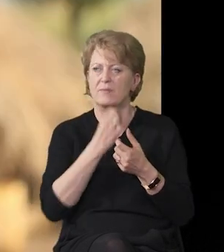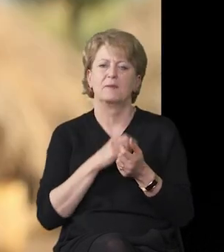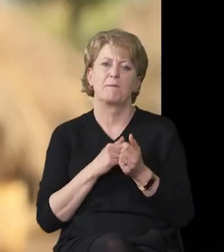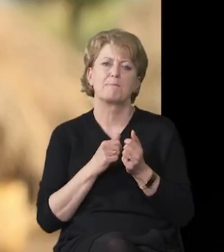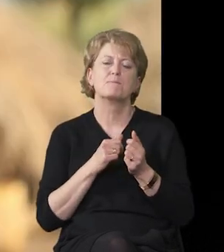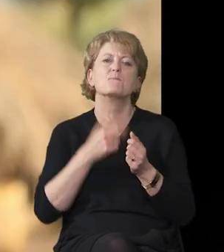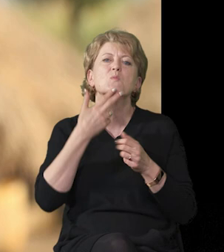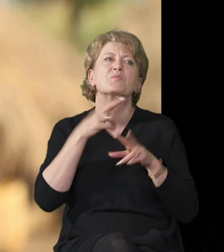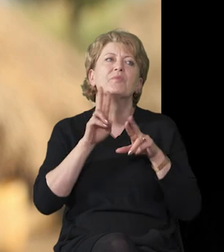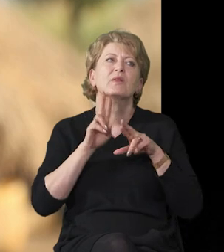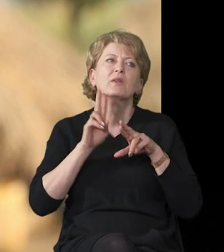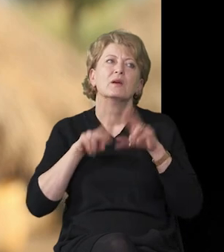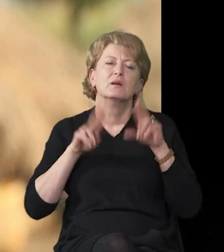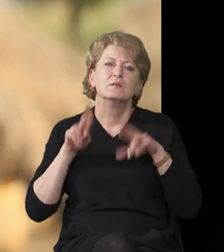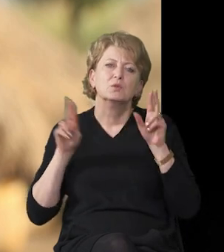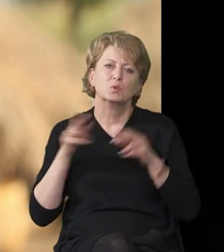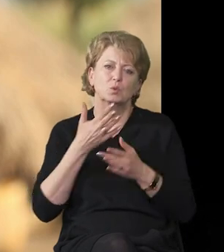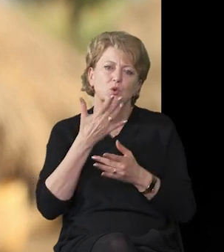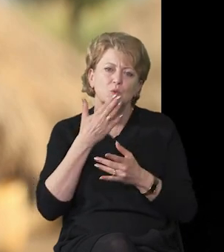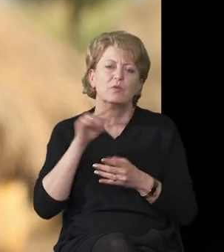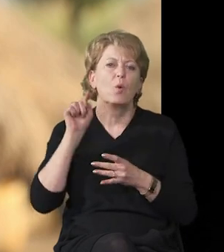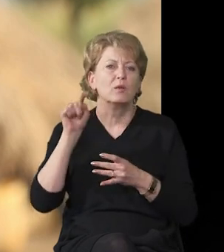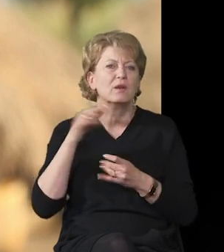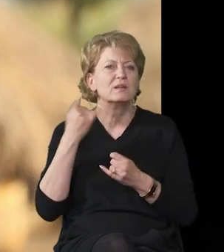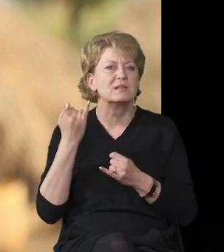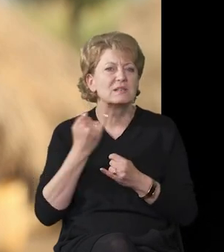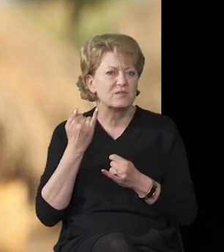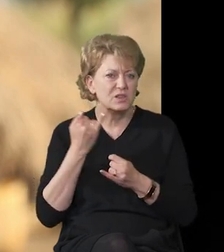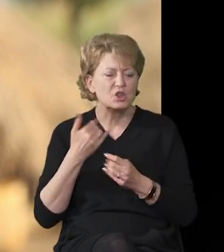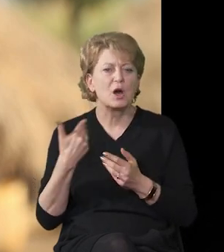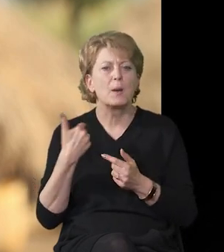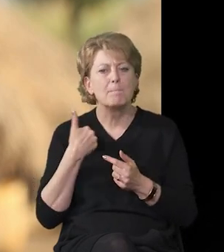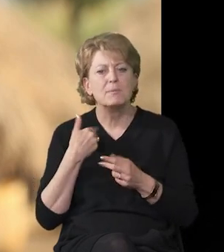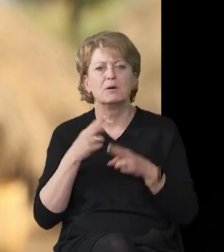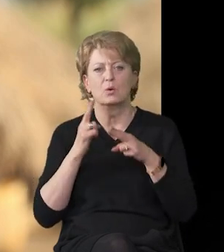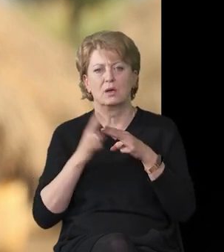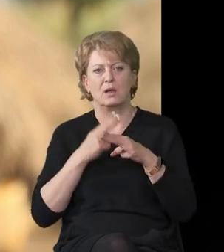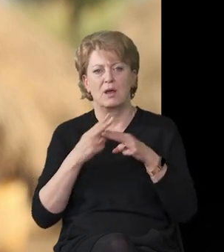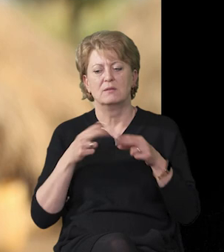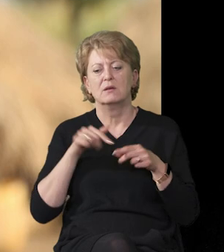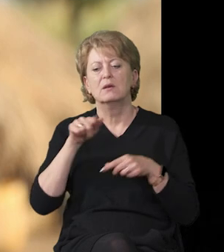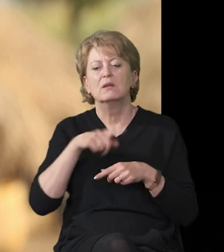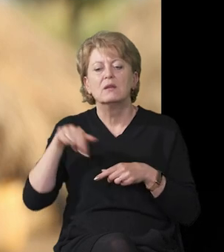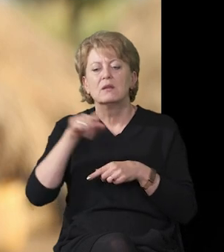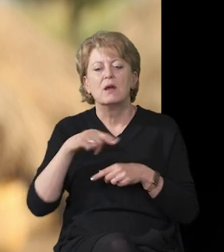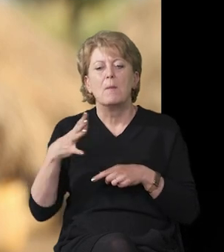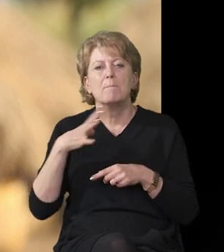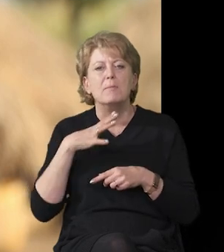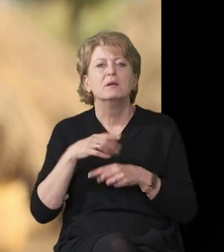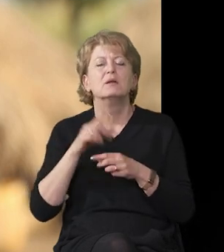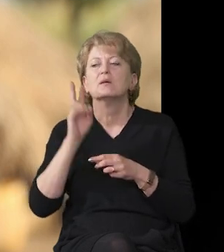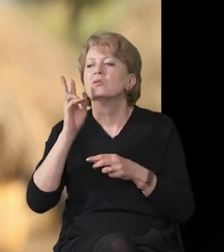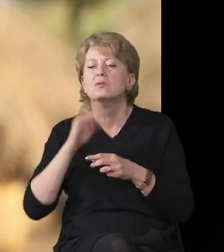teorii mówi, że ten zwyczaj powstał w czasach, kiedy na te tereny zapuszczali się